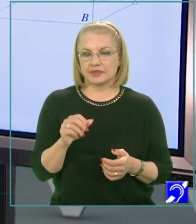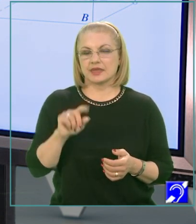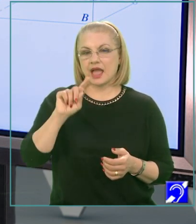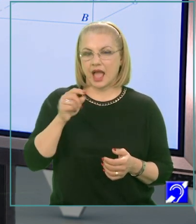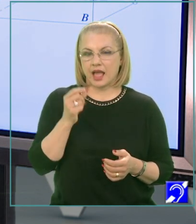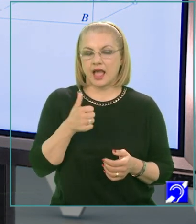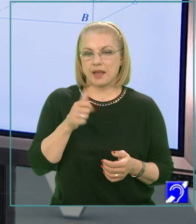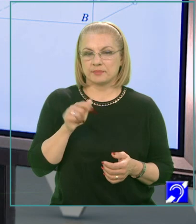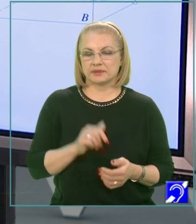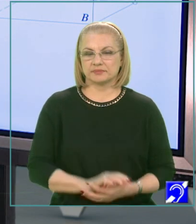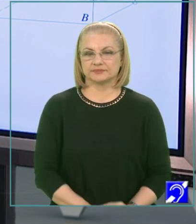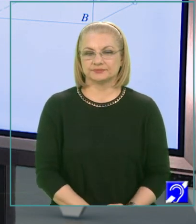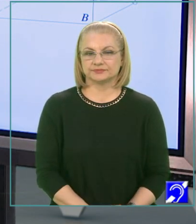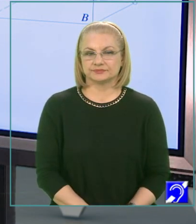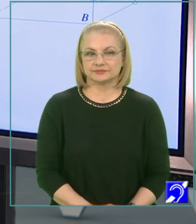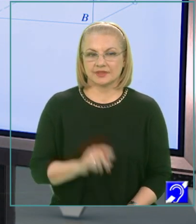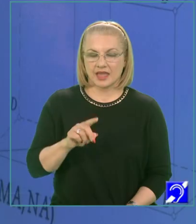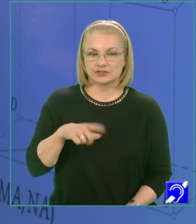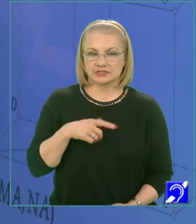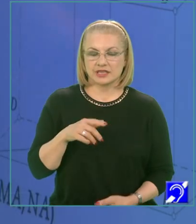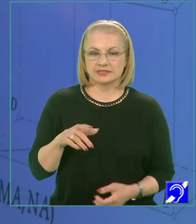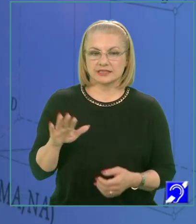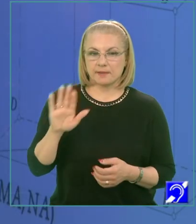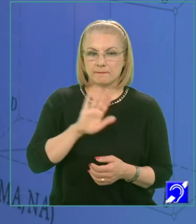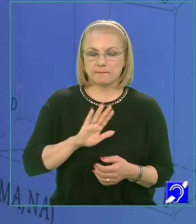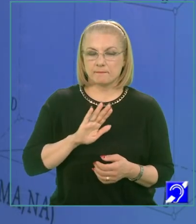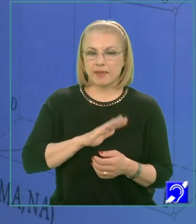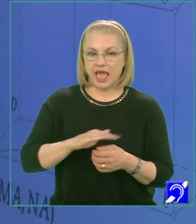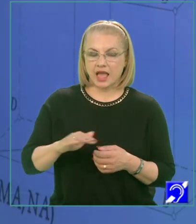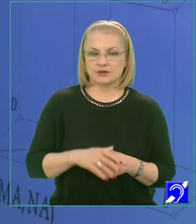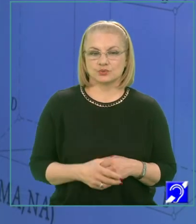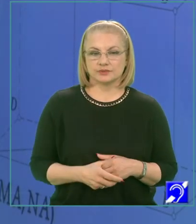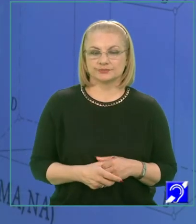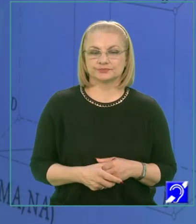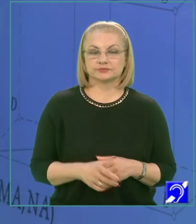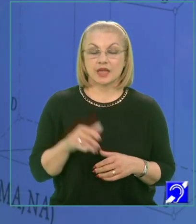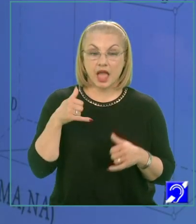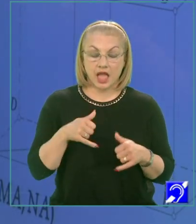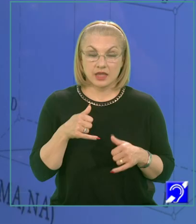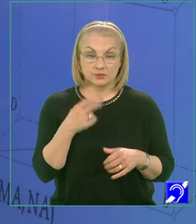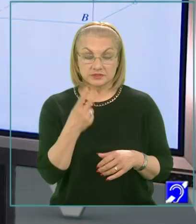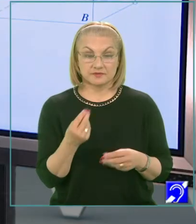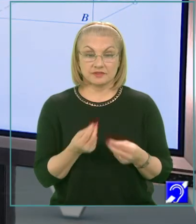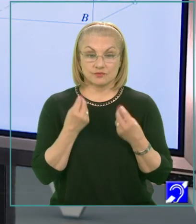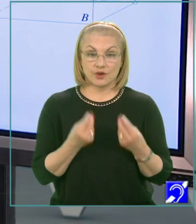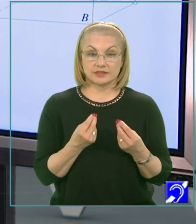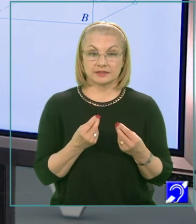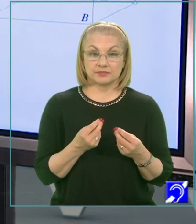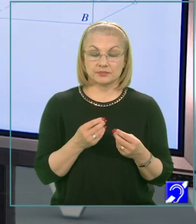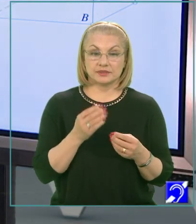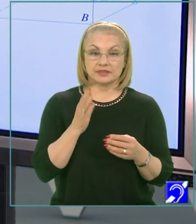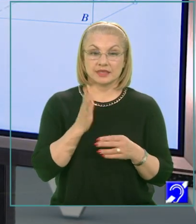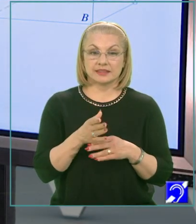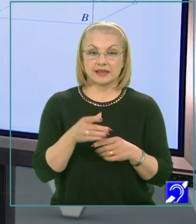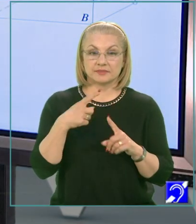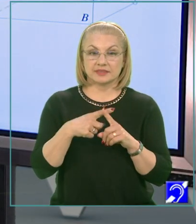ANP'A'. Acesta este planul. Și acum sezizăm foarte bine dreapta de intersecție a celor